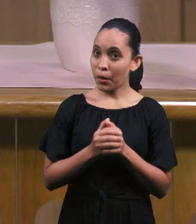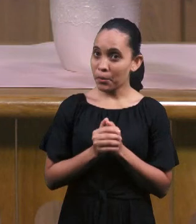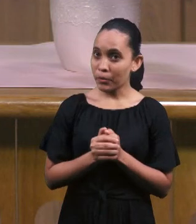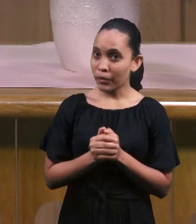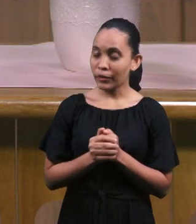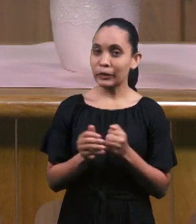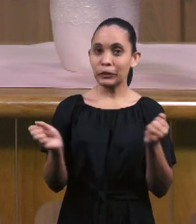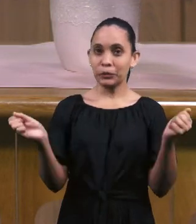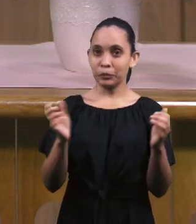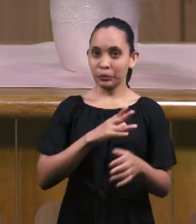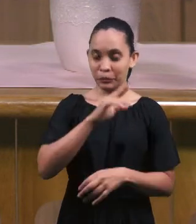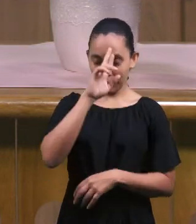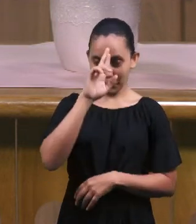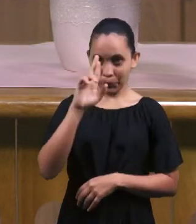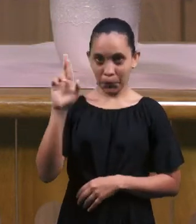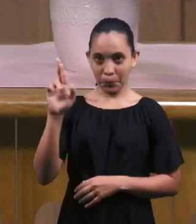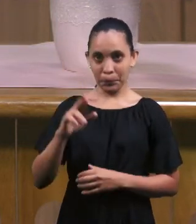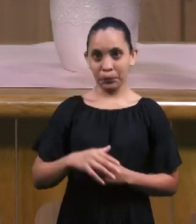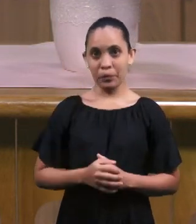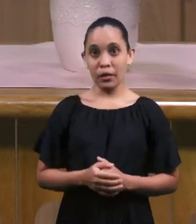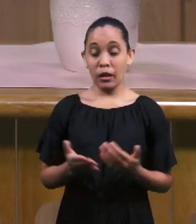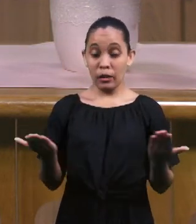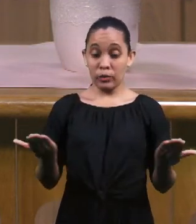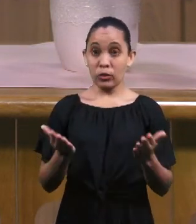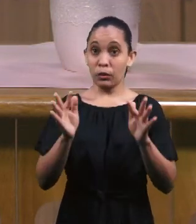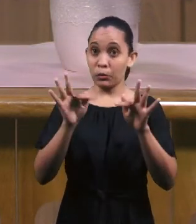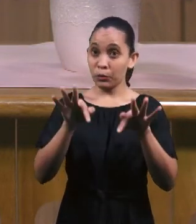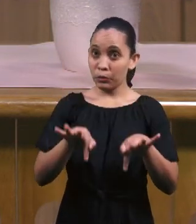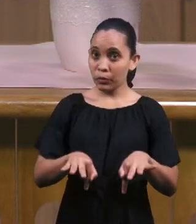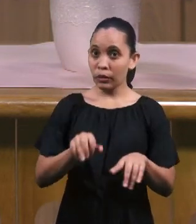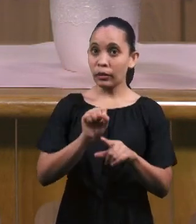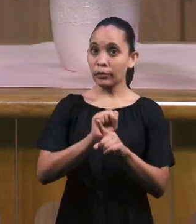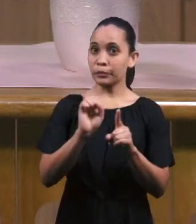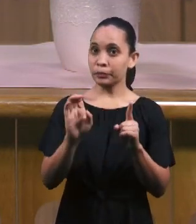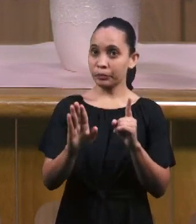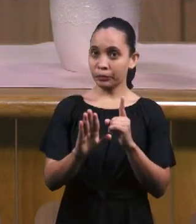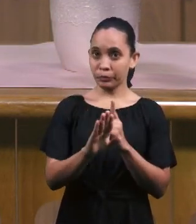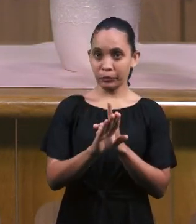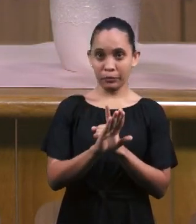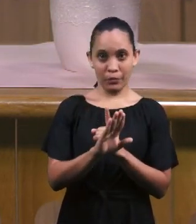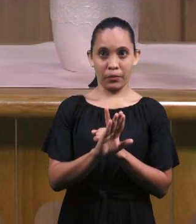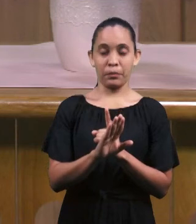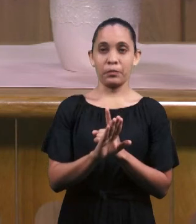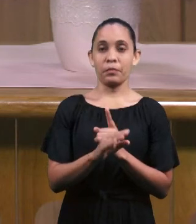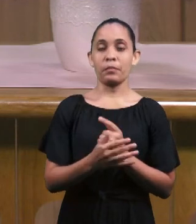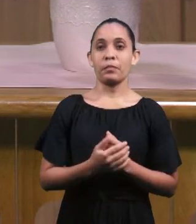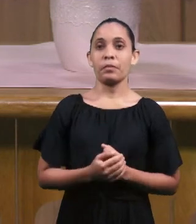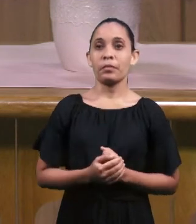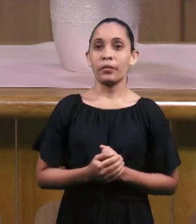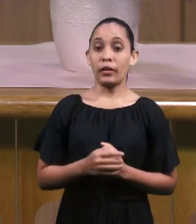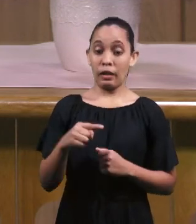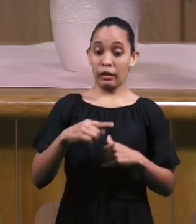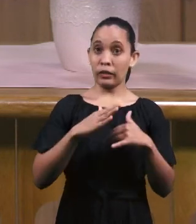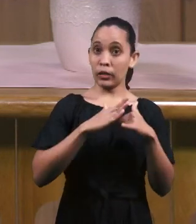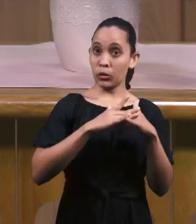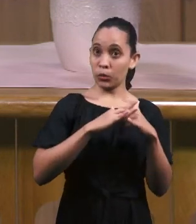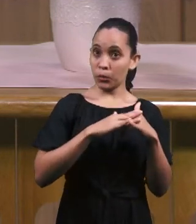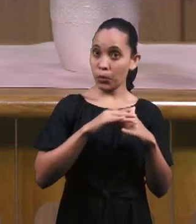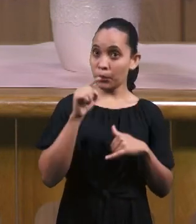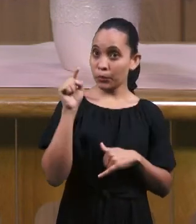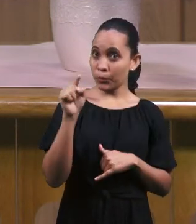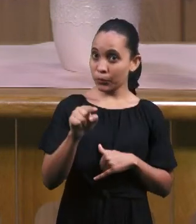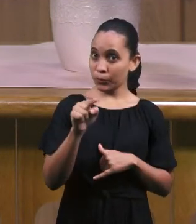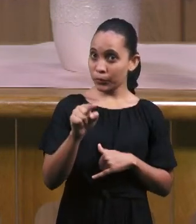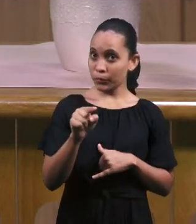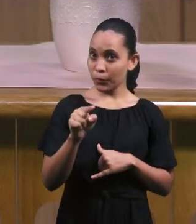Amen. Loué soit le nom du Seigneur. Donc, nous arrivons à la fin de cette école biblique dominicale ici par YouTube. Vous qui nous